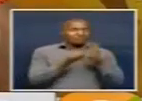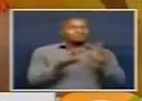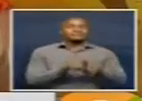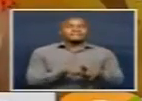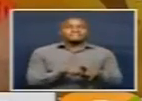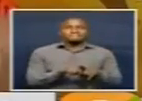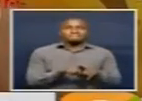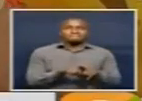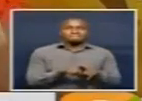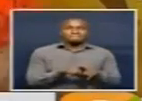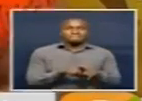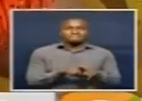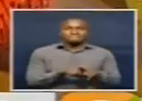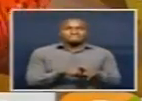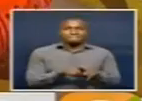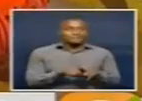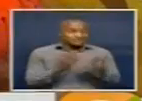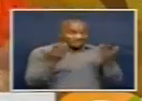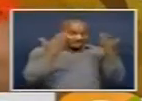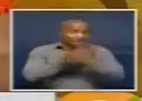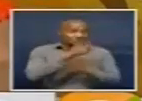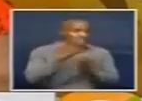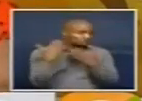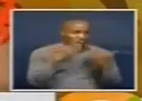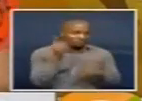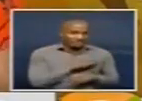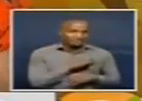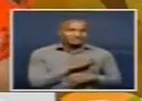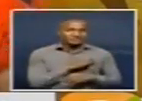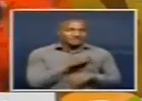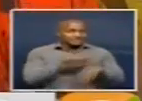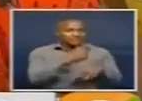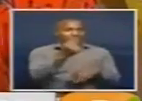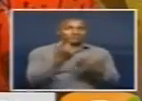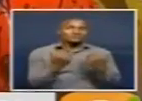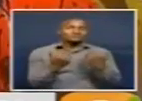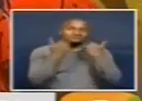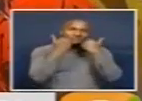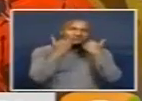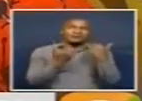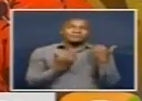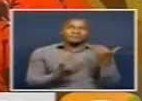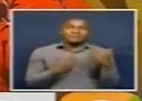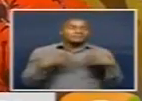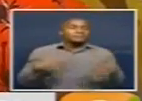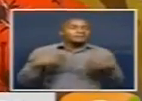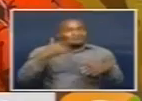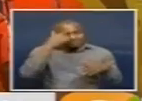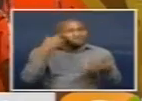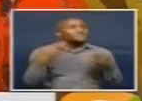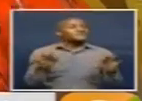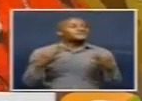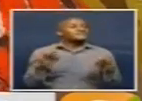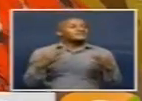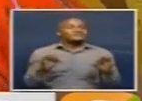nafasi. Nataka kukuambia, unapotoa nguo usiku umeoga vizuri, ukienda kulala, utakuta mtoto yuacheza, maana yake amepata nafasi yake.